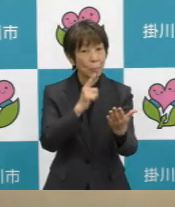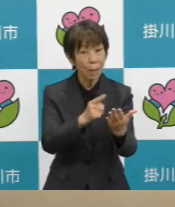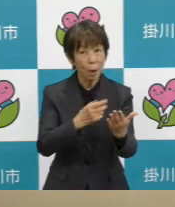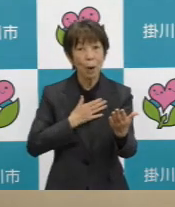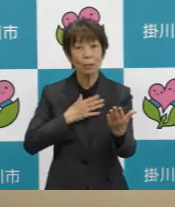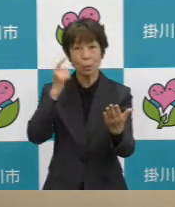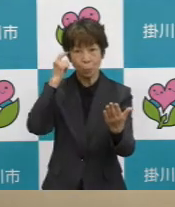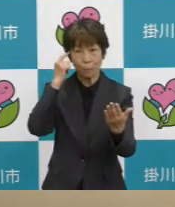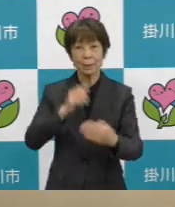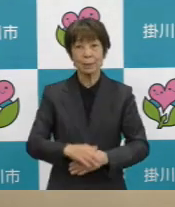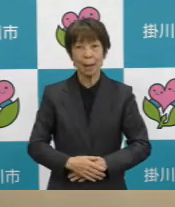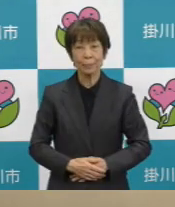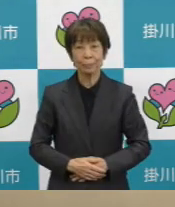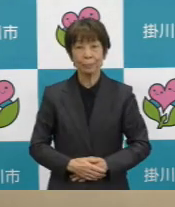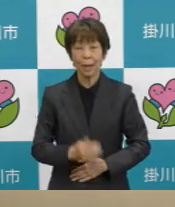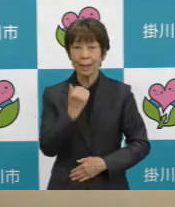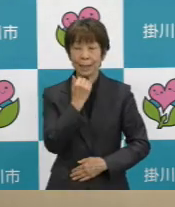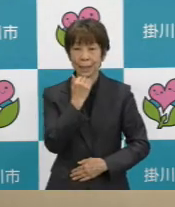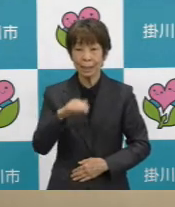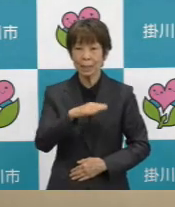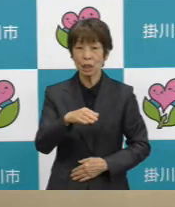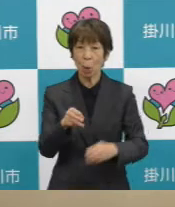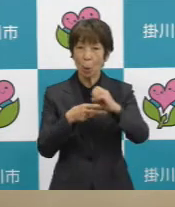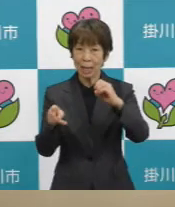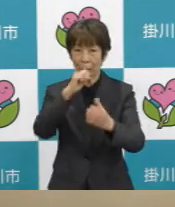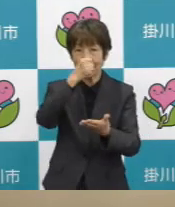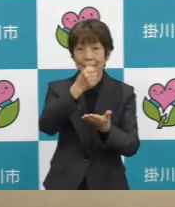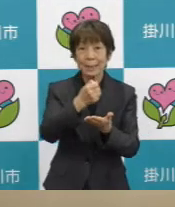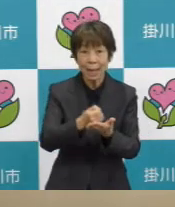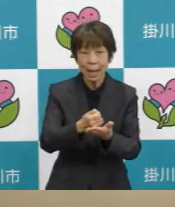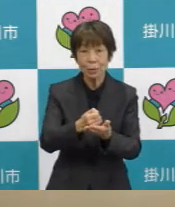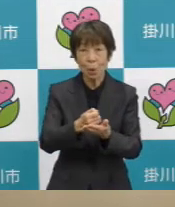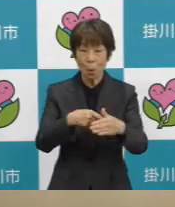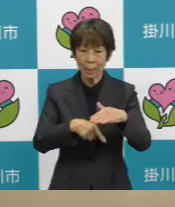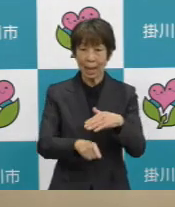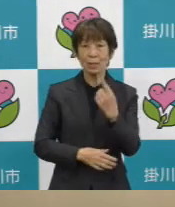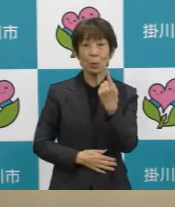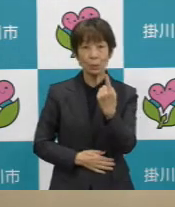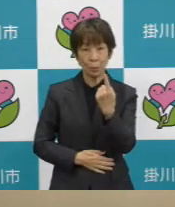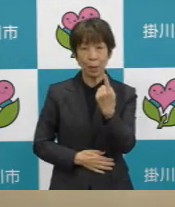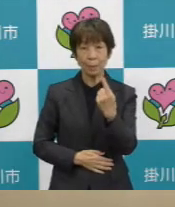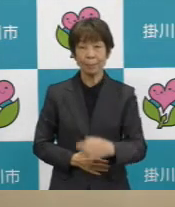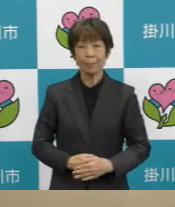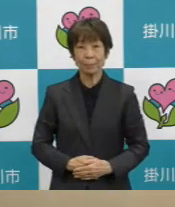いますが、待機児童ゼロ達成の、要因の一つは、